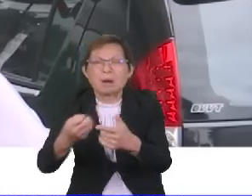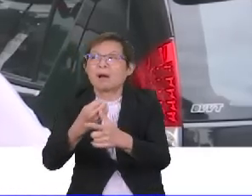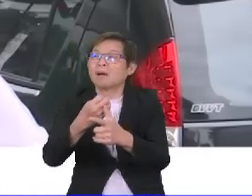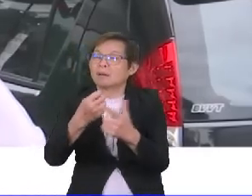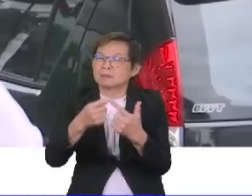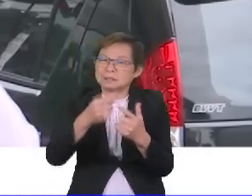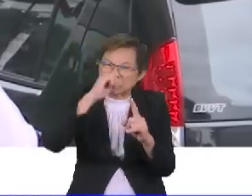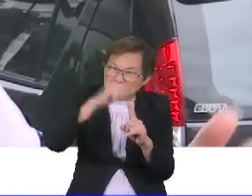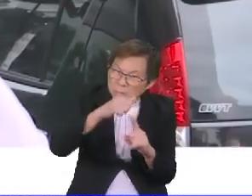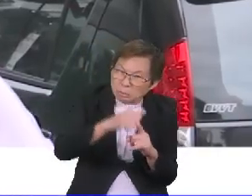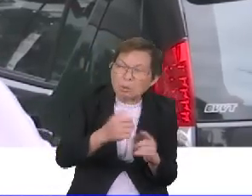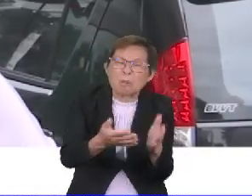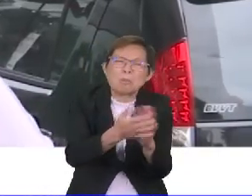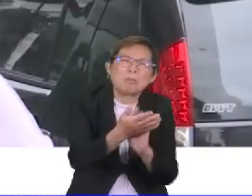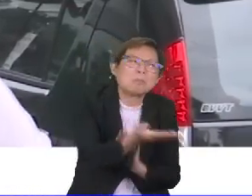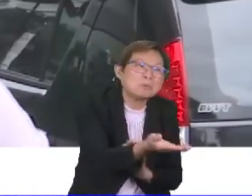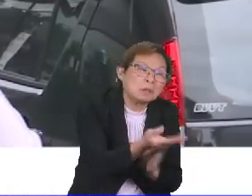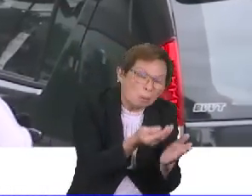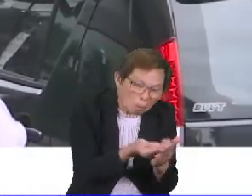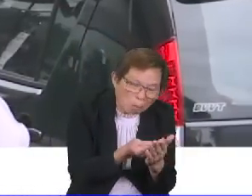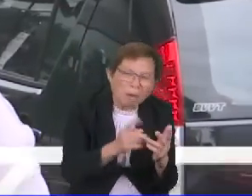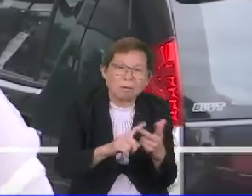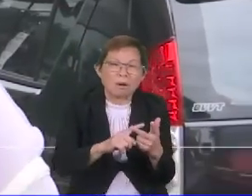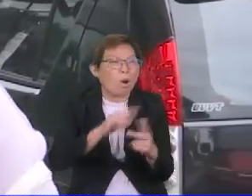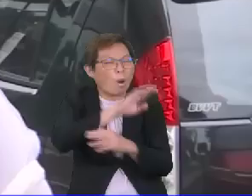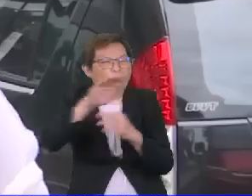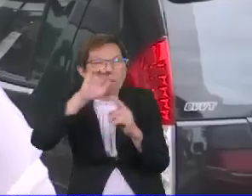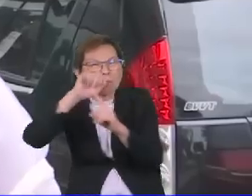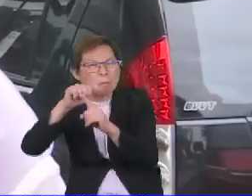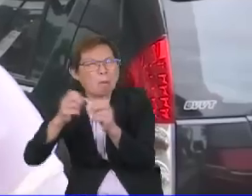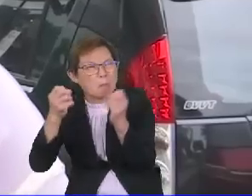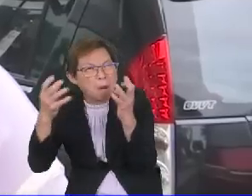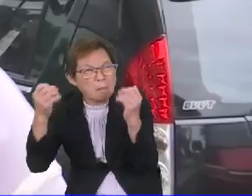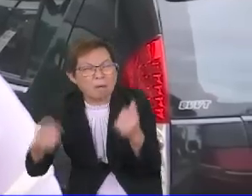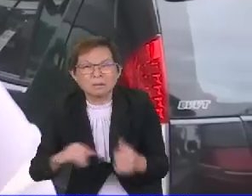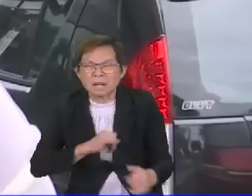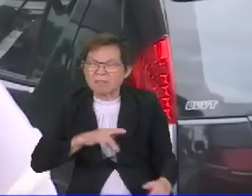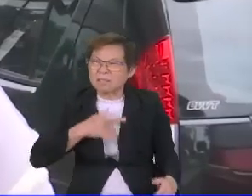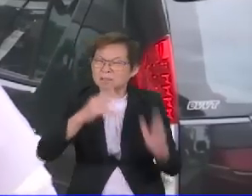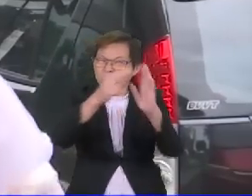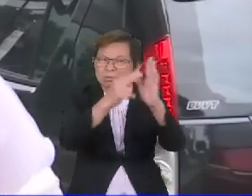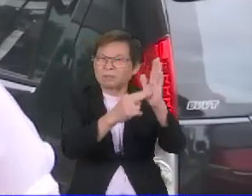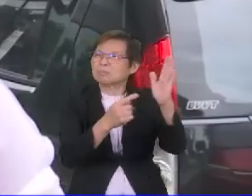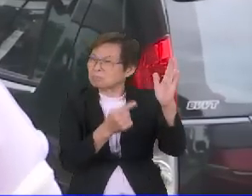macam dia orang minta duit semua macam ke macam banyak kan Malaysia